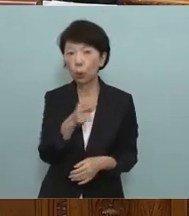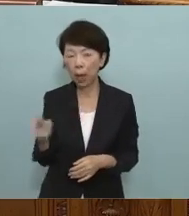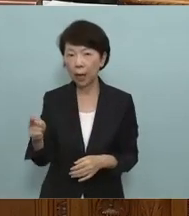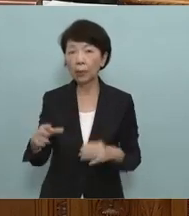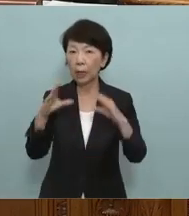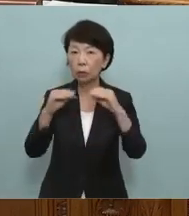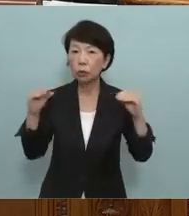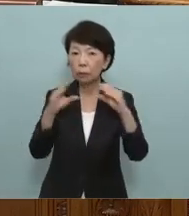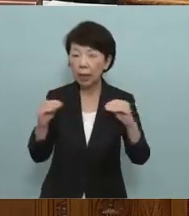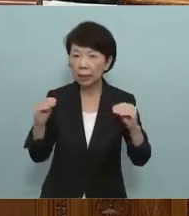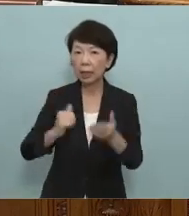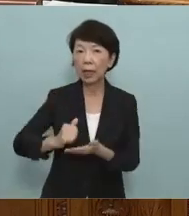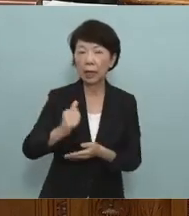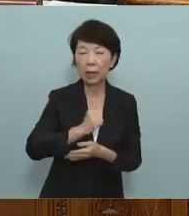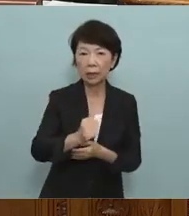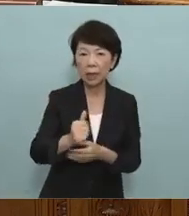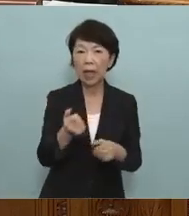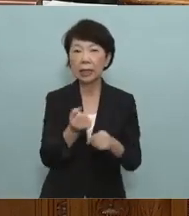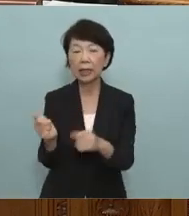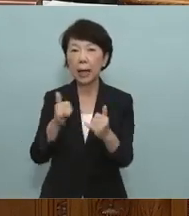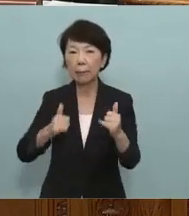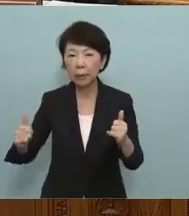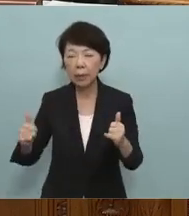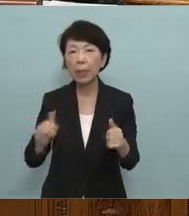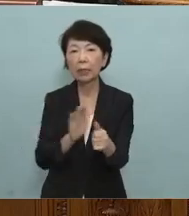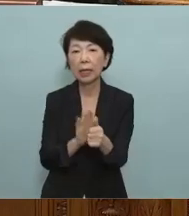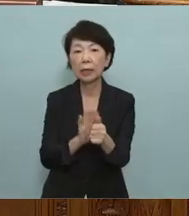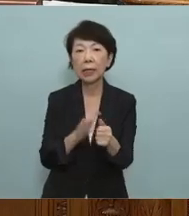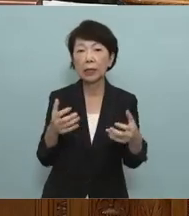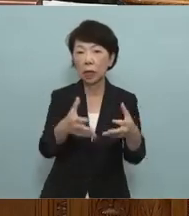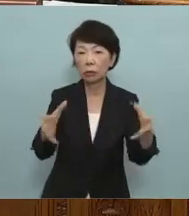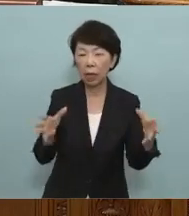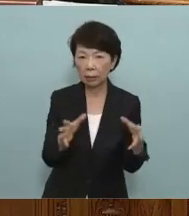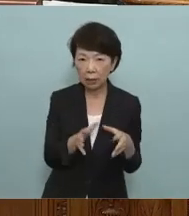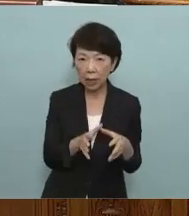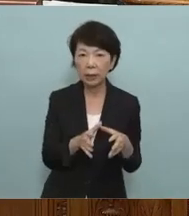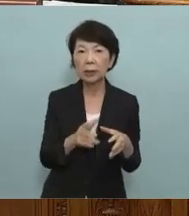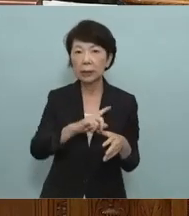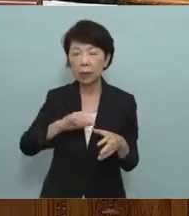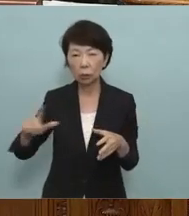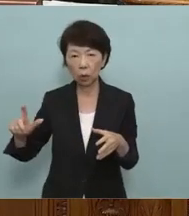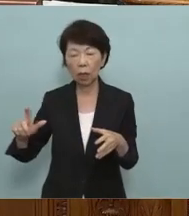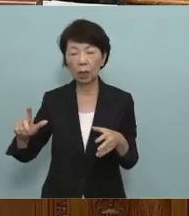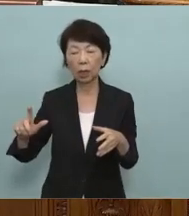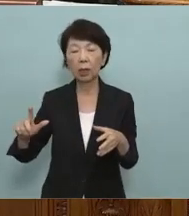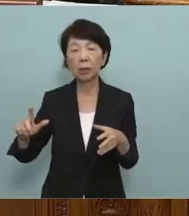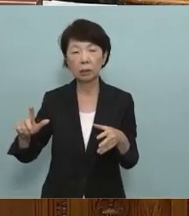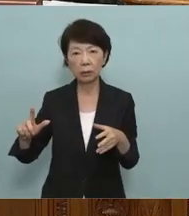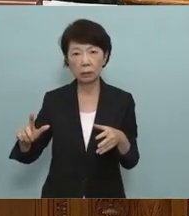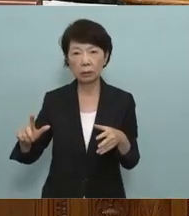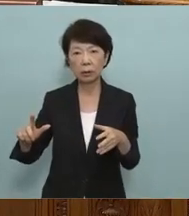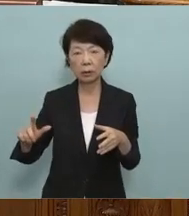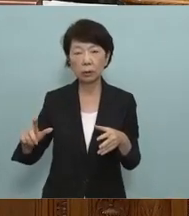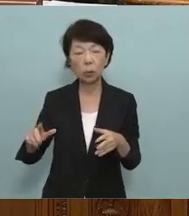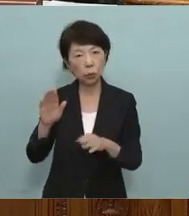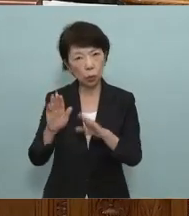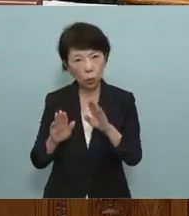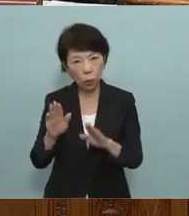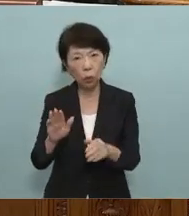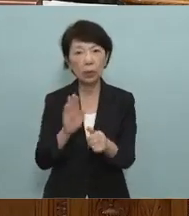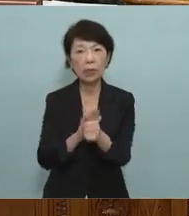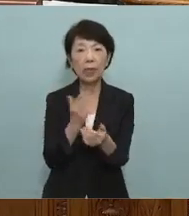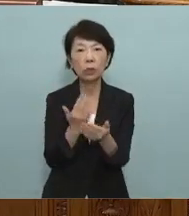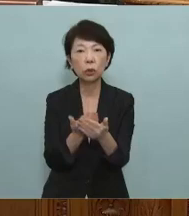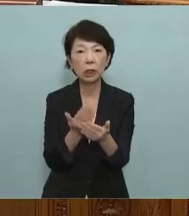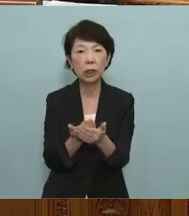遣し、避難民や支援に携わる国際機関 NGO から実情や支援ニ